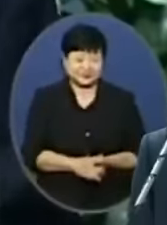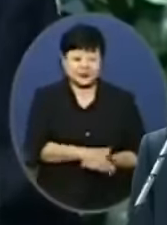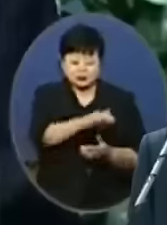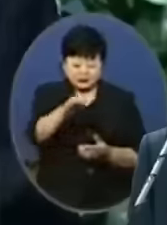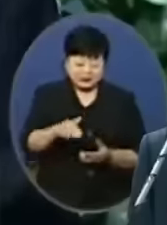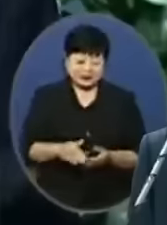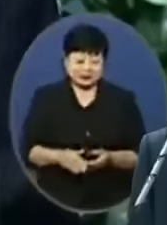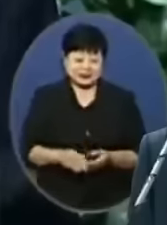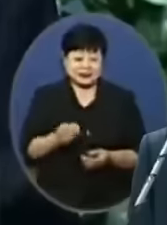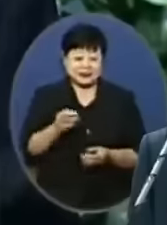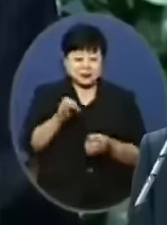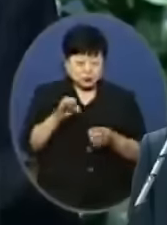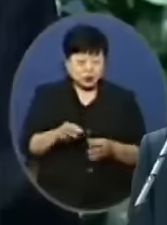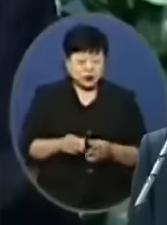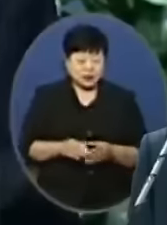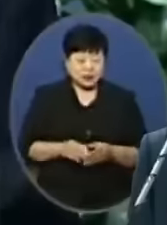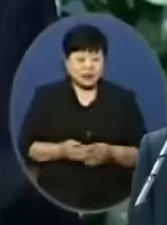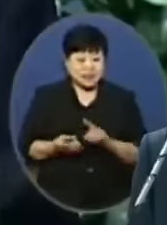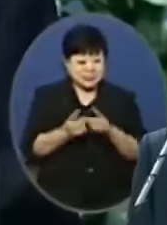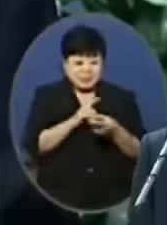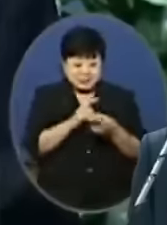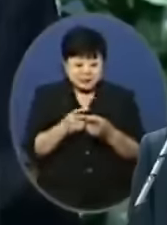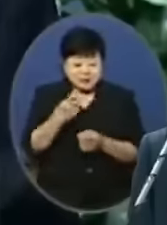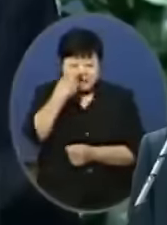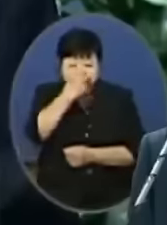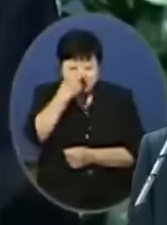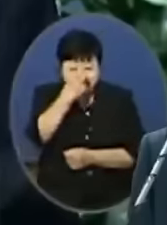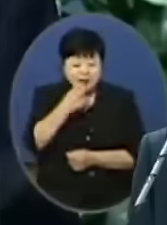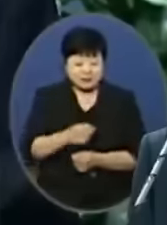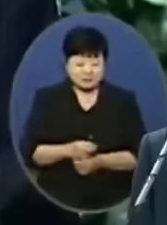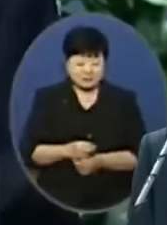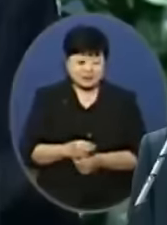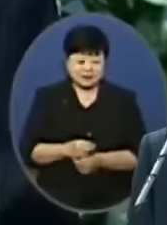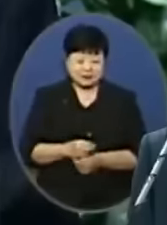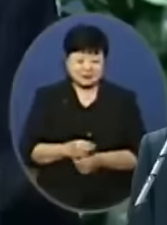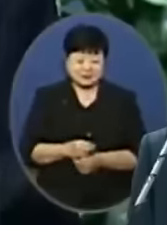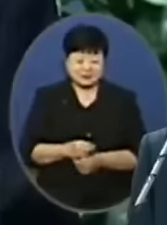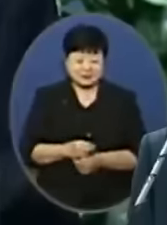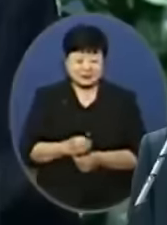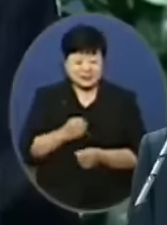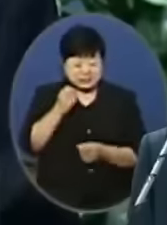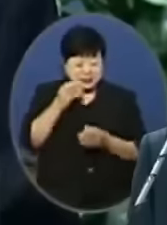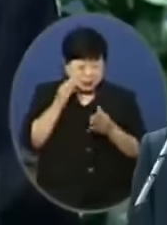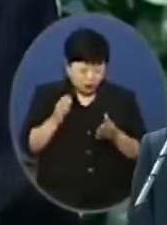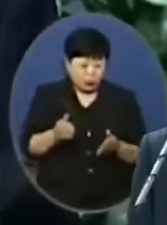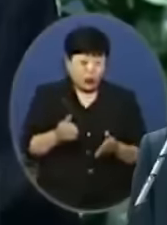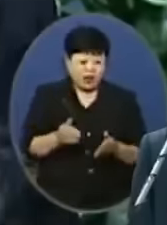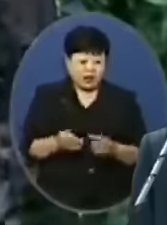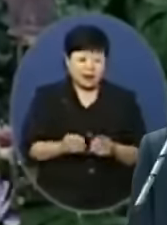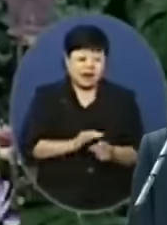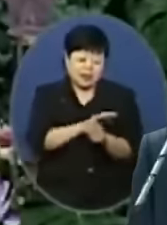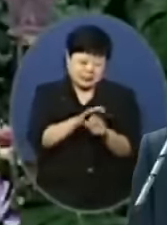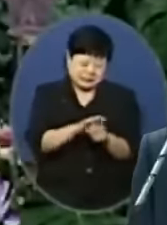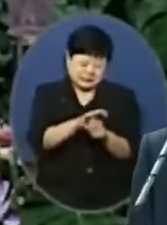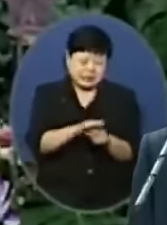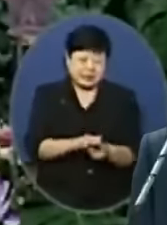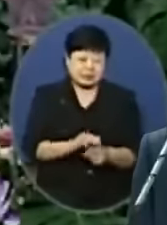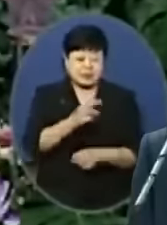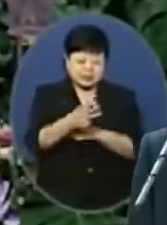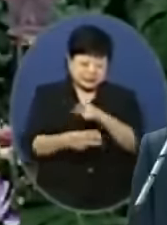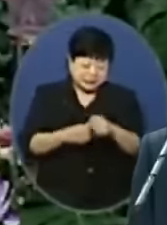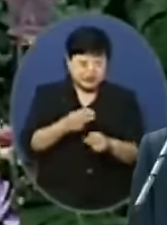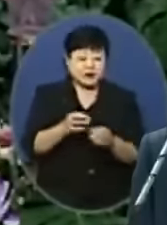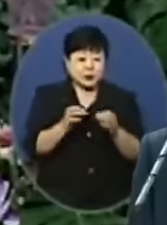우리가 3주 동안 서로 관찰을 해보고 3개월 동안 서로 사랑을 하고 3년 동안